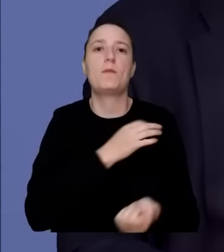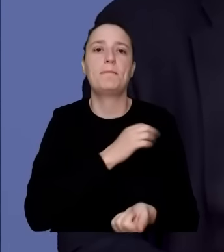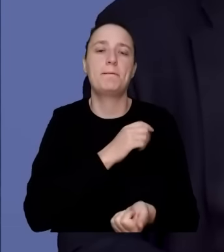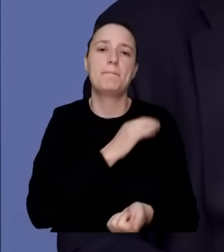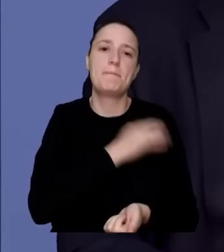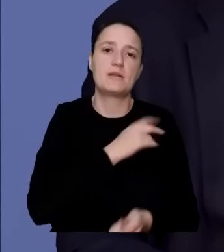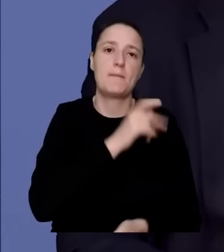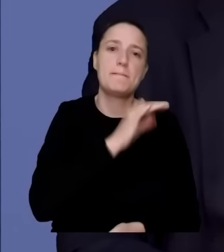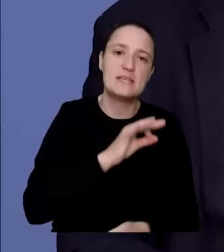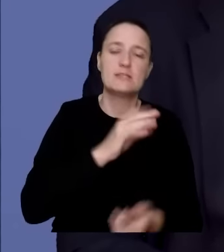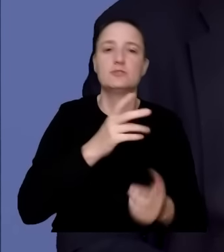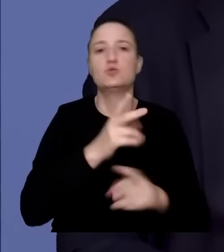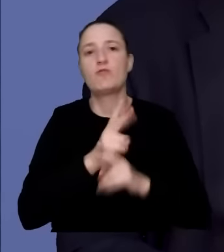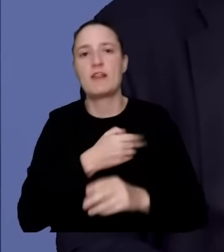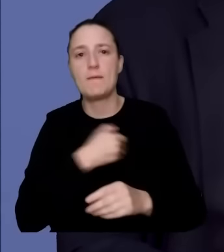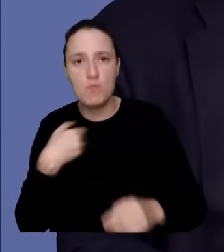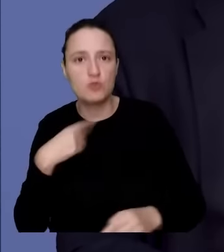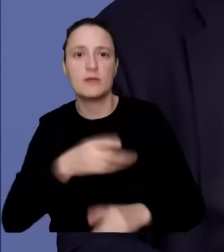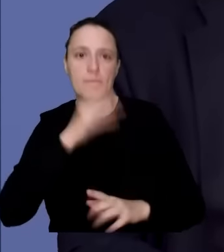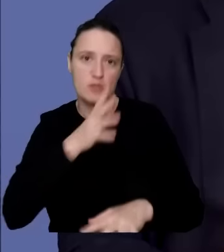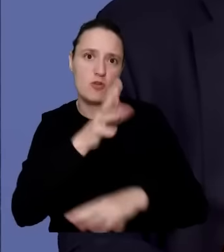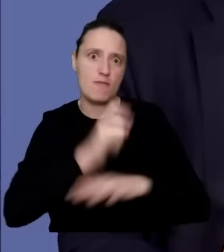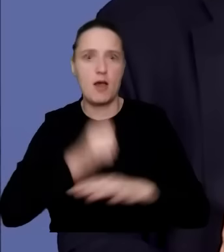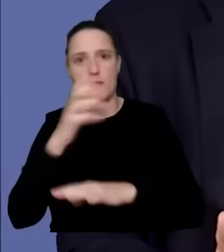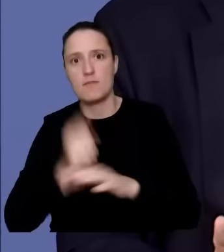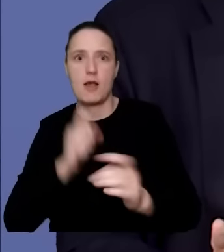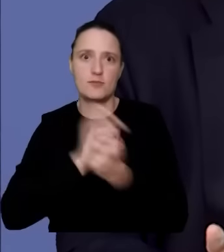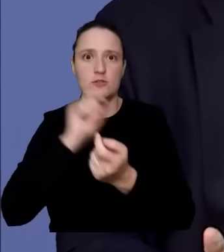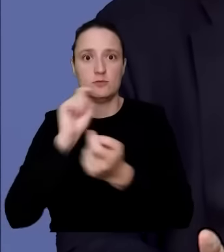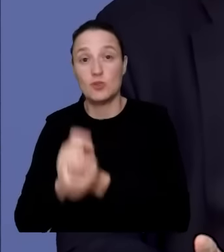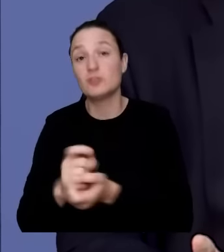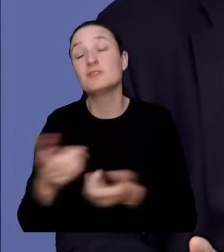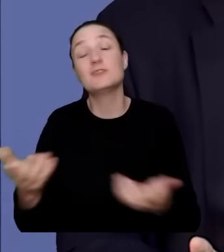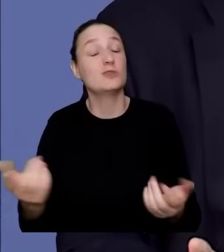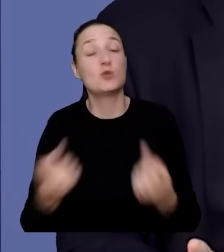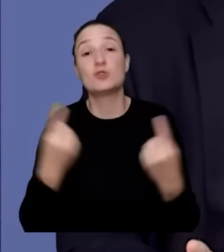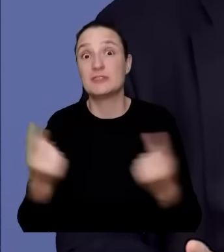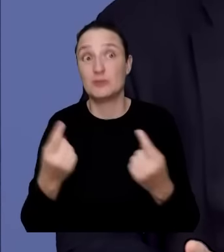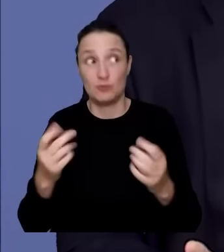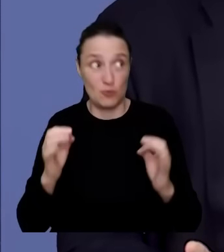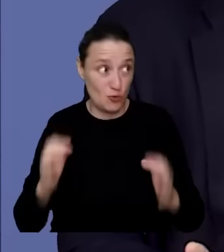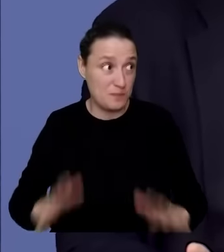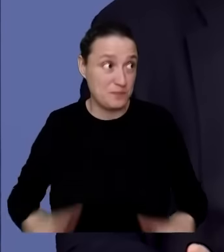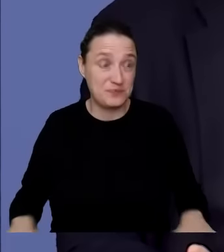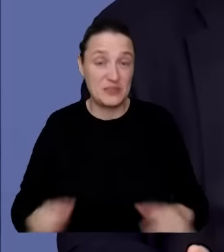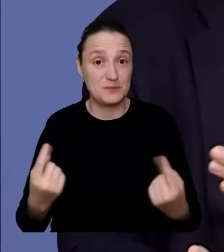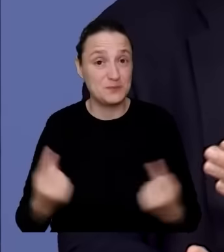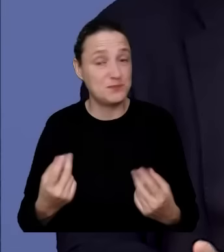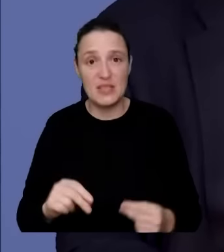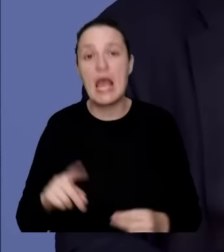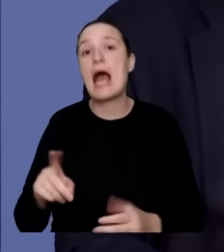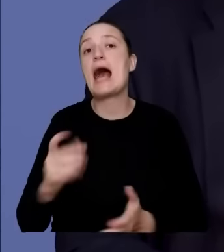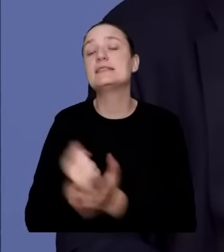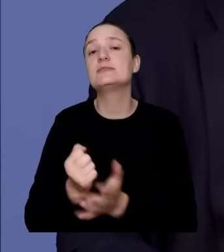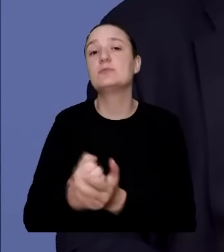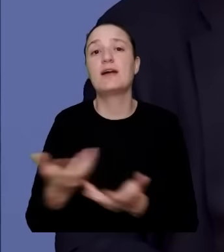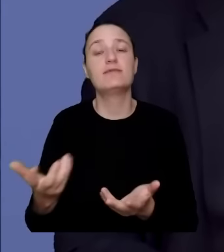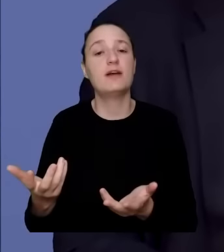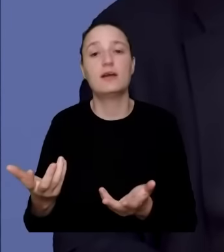Polski No i to są te sygnały niepokojące tak naprawdę jeśli mówimy o dobrobycie to akurat kolega partyjny